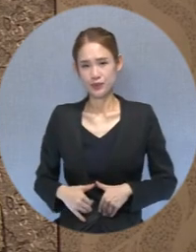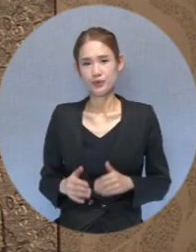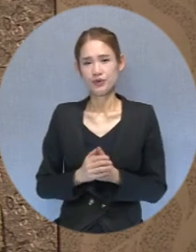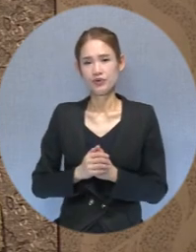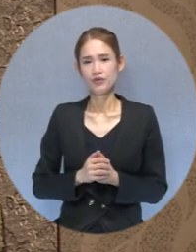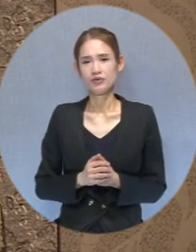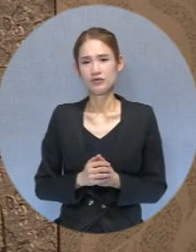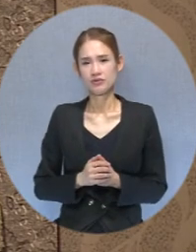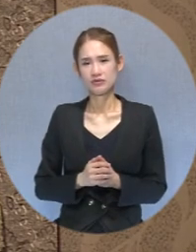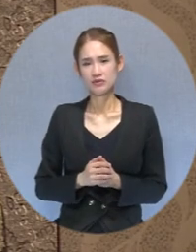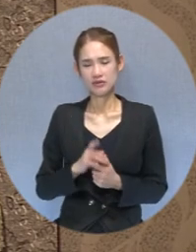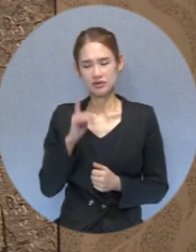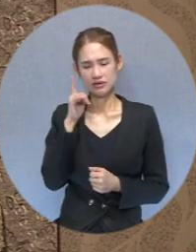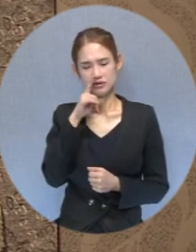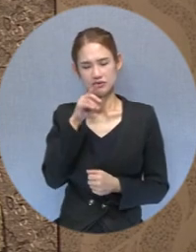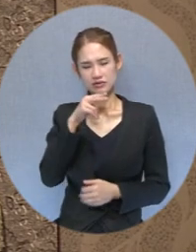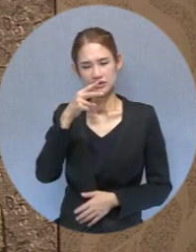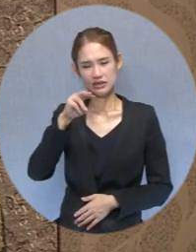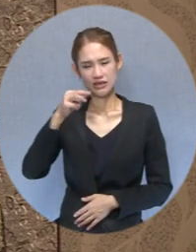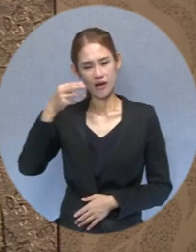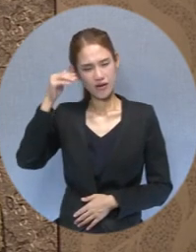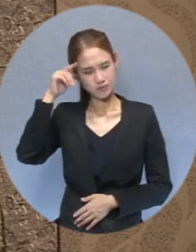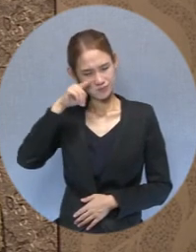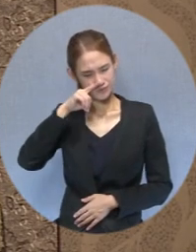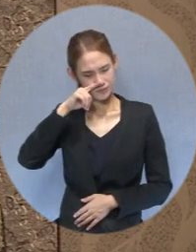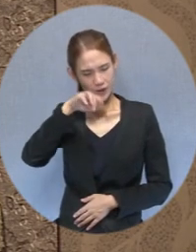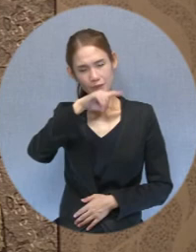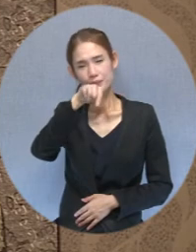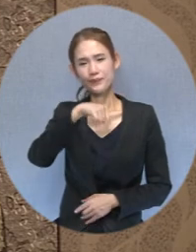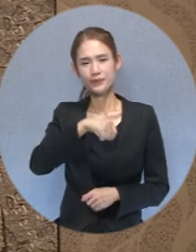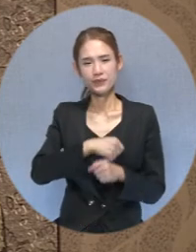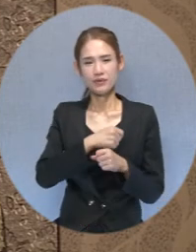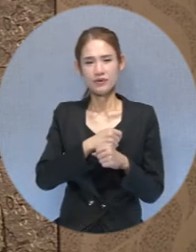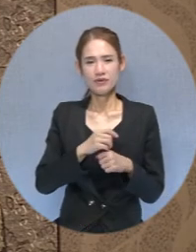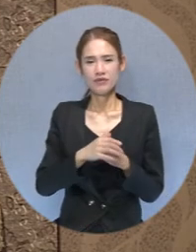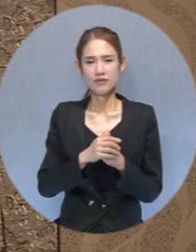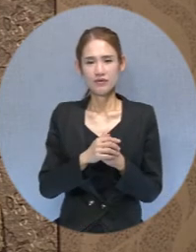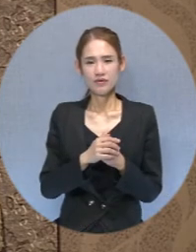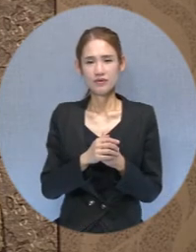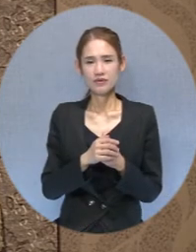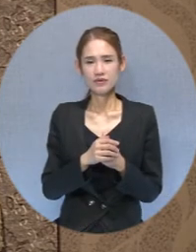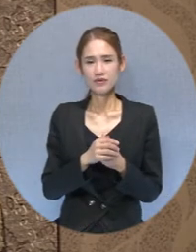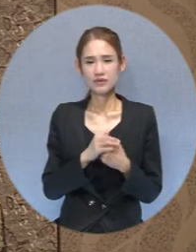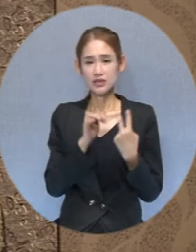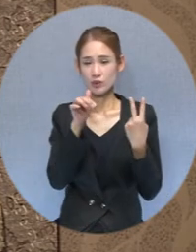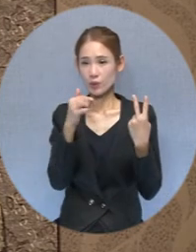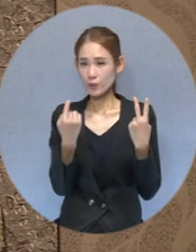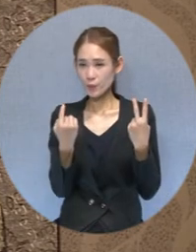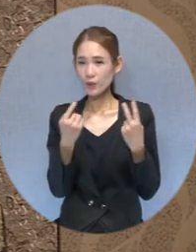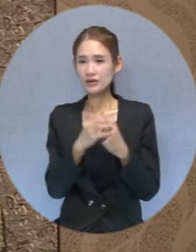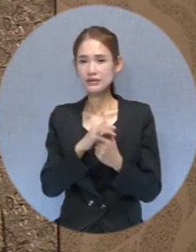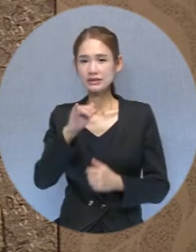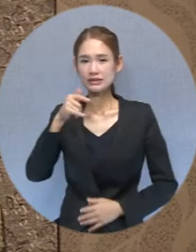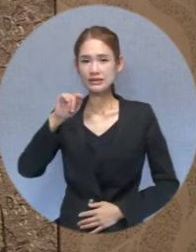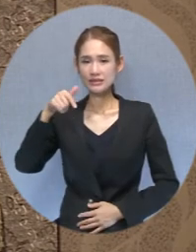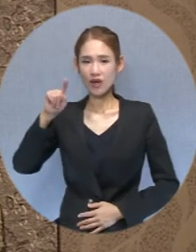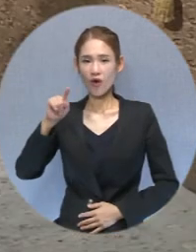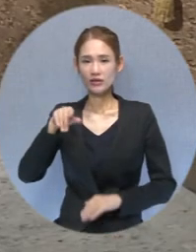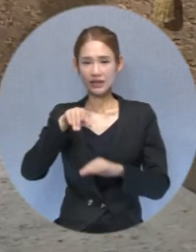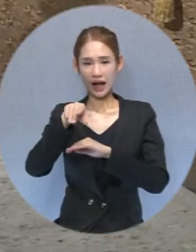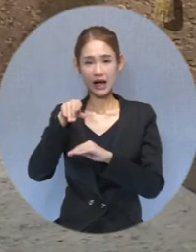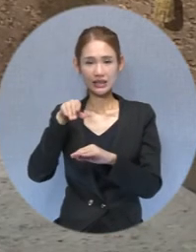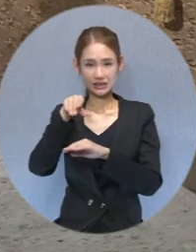그게 딜레마입니다. 지금 저희가 그 우리 신정 2호선 신정